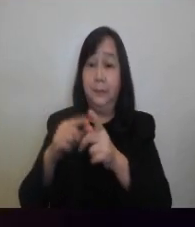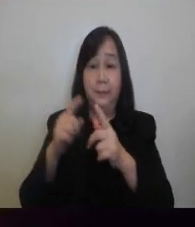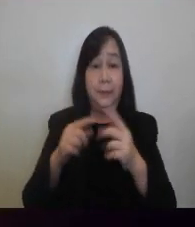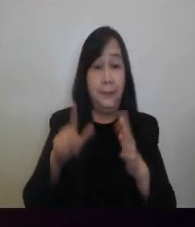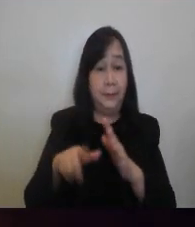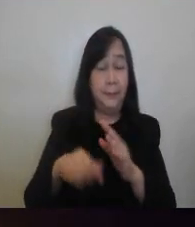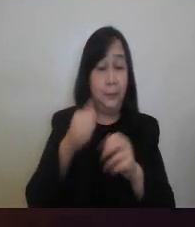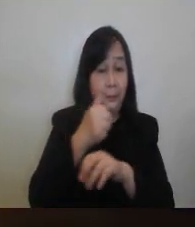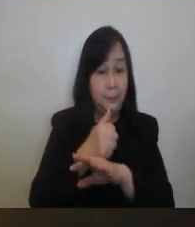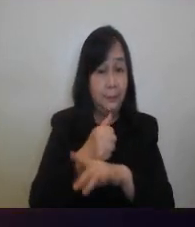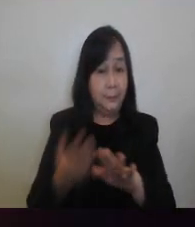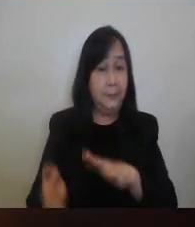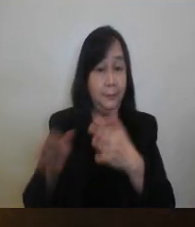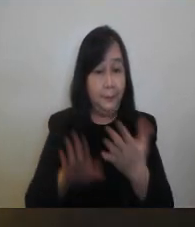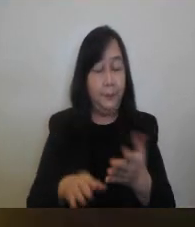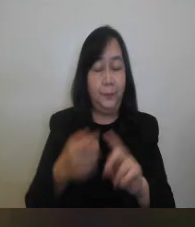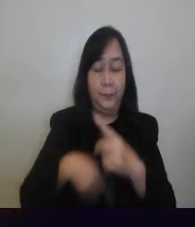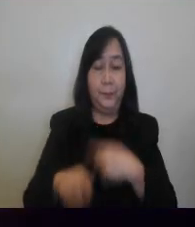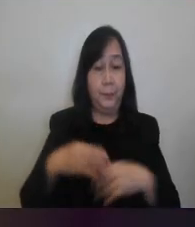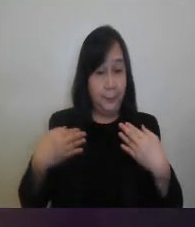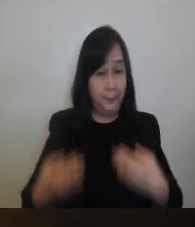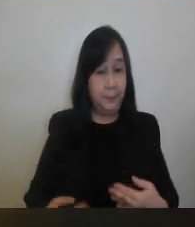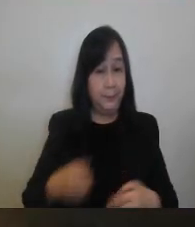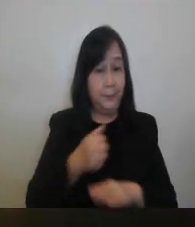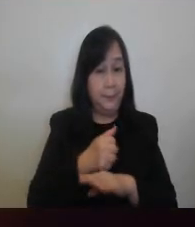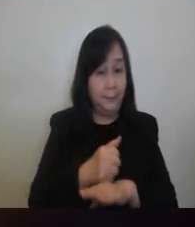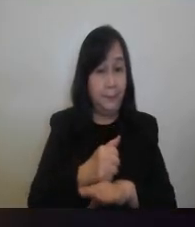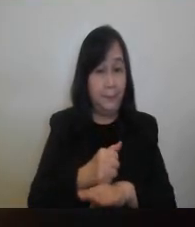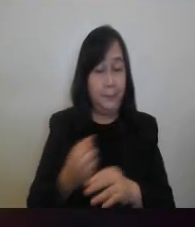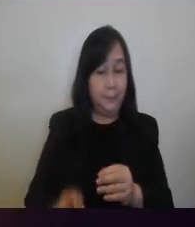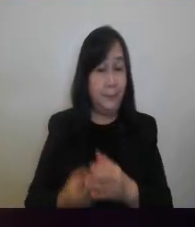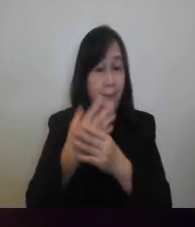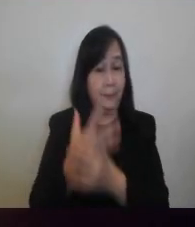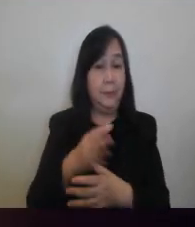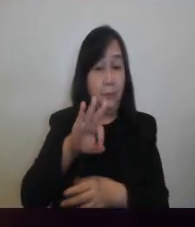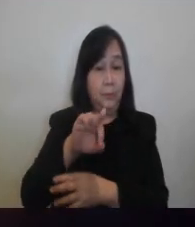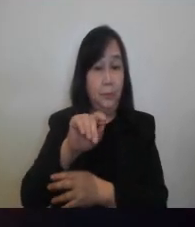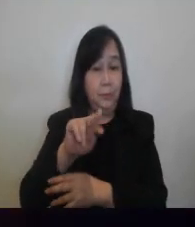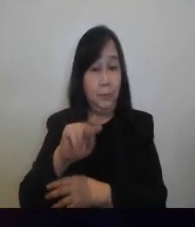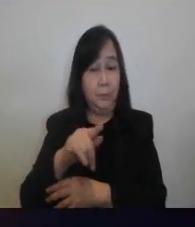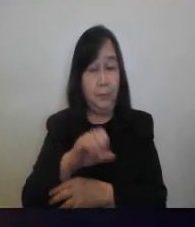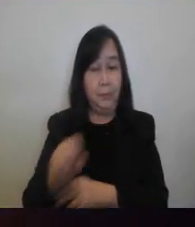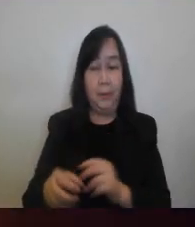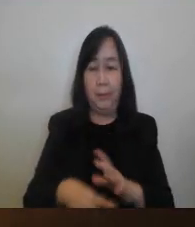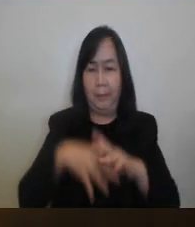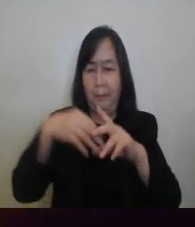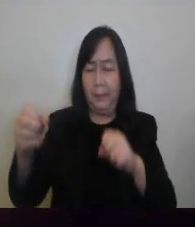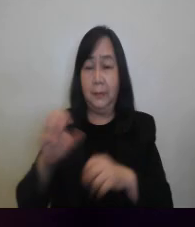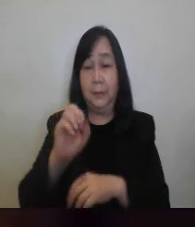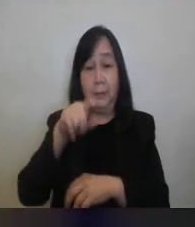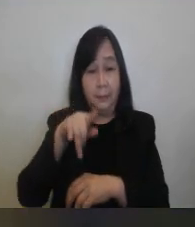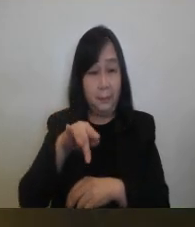huli, ang langgam ay mamamatay at mula sa kanyang katawan ay tutubo ang halamang singaw, magpapalabas